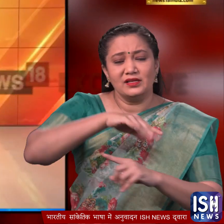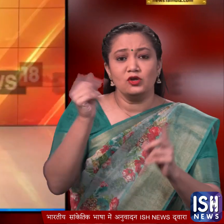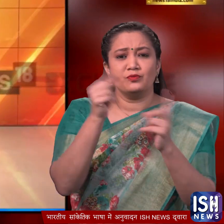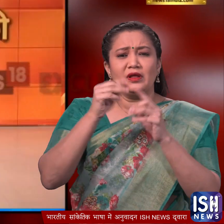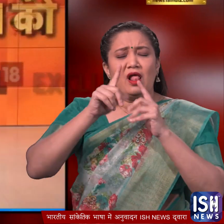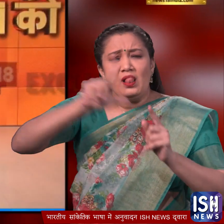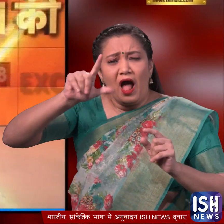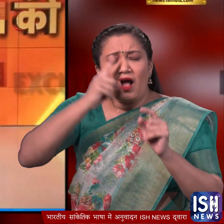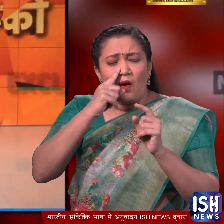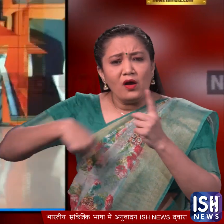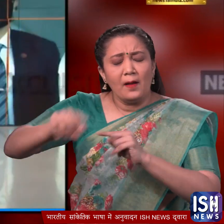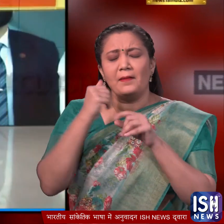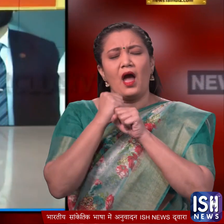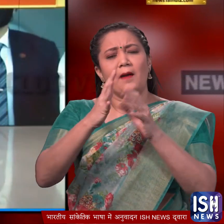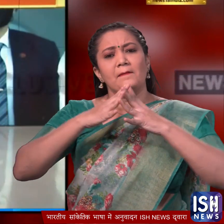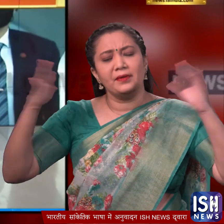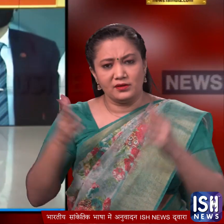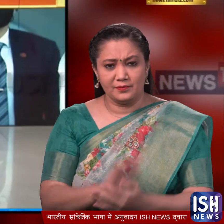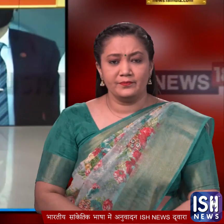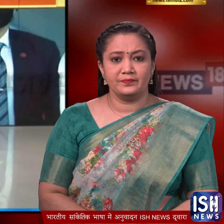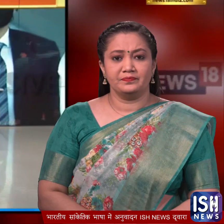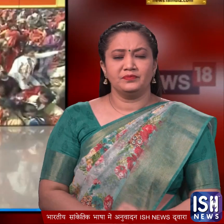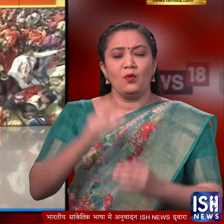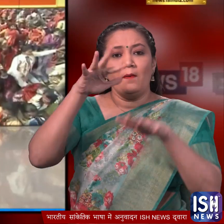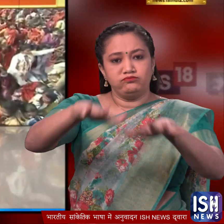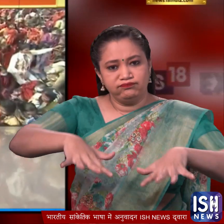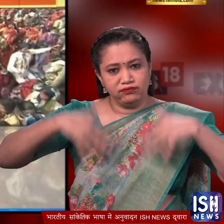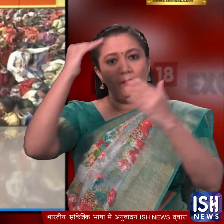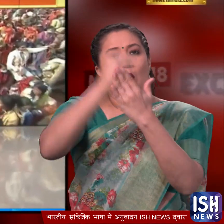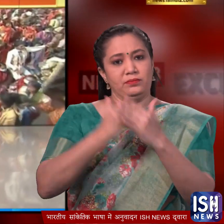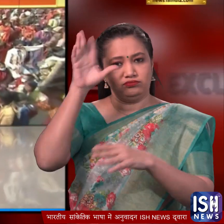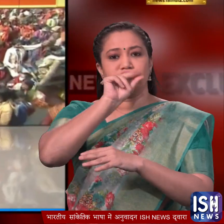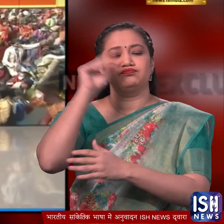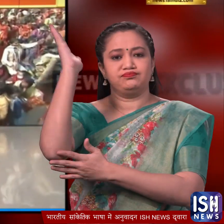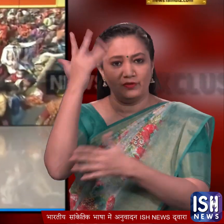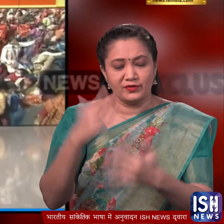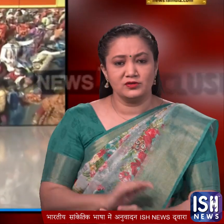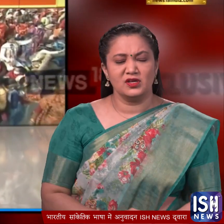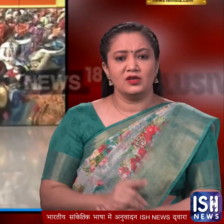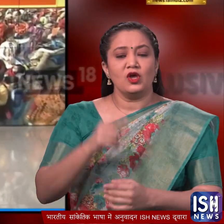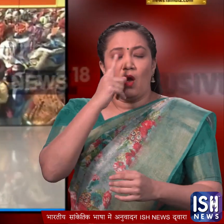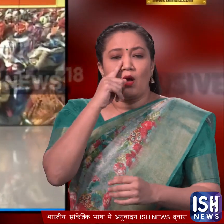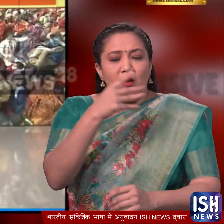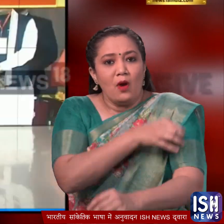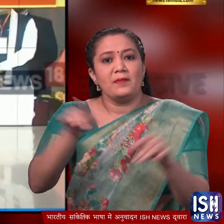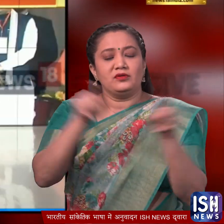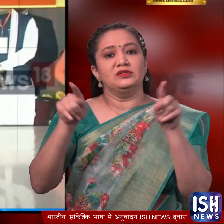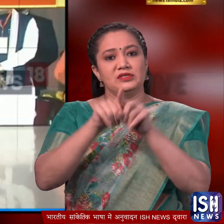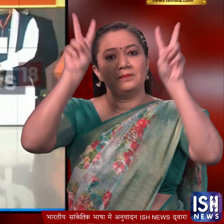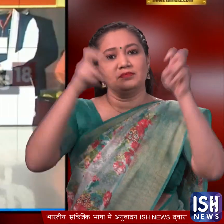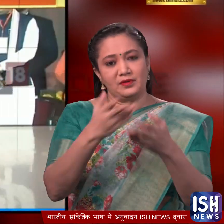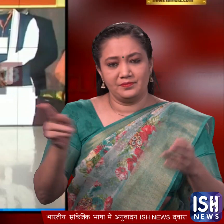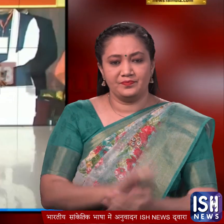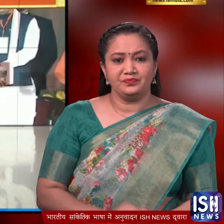में यूपी की लाखों महिलाओं को बड़ी सौगात दी। इस मौके पर प्रधानमंत्री ने एक जनसभा को संबोधित किया जिसे महिला सशक्तिकरण सम्मेलन नाम दिया